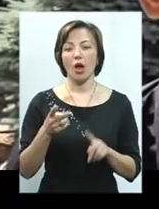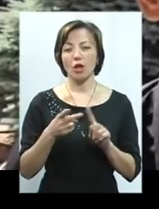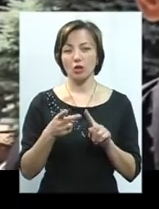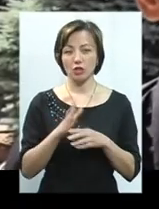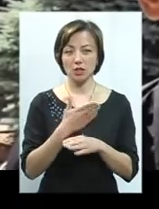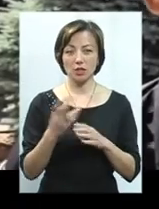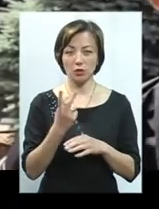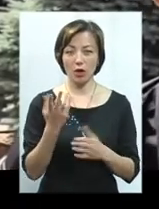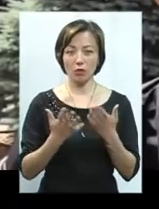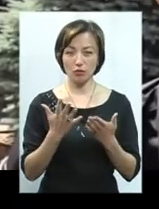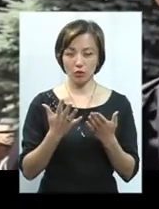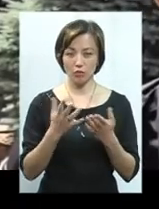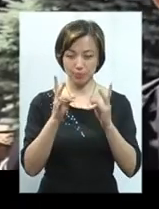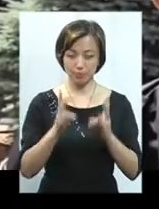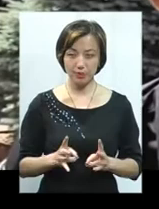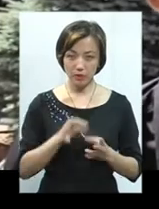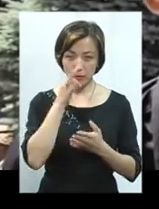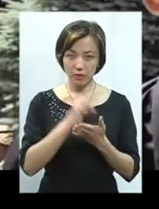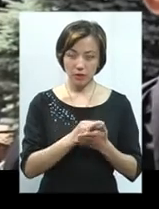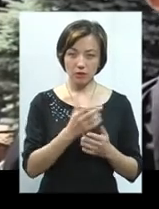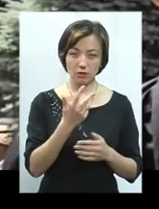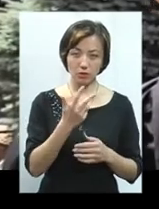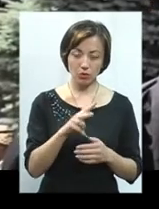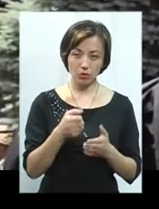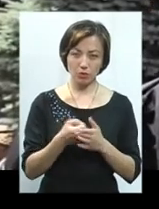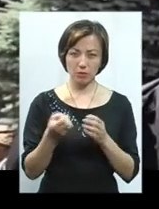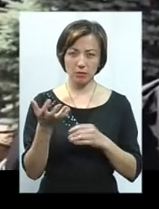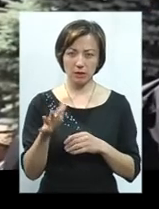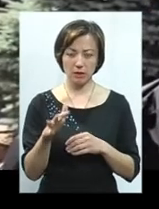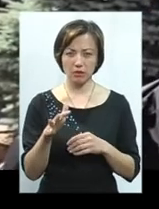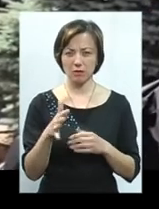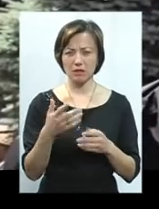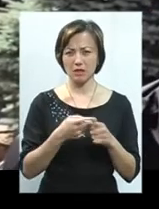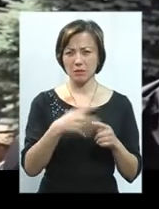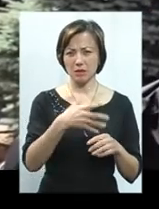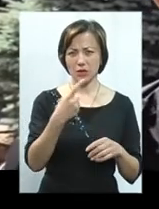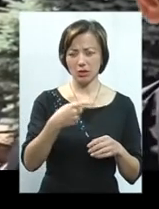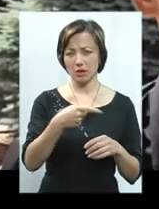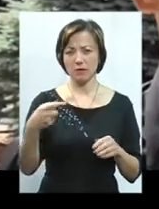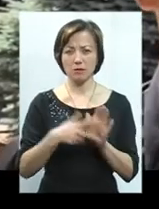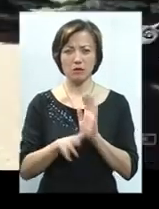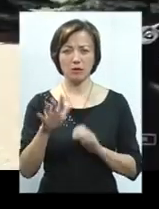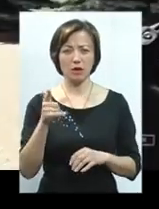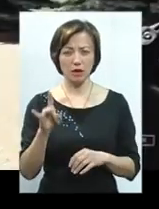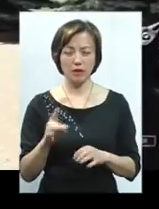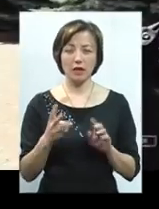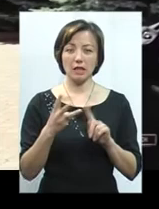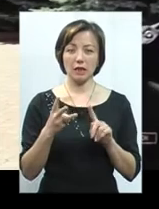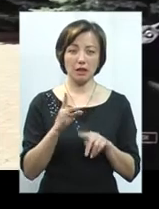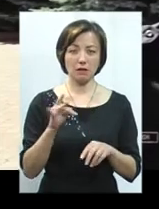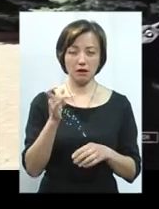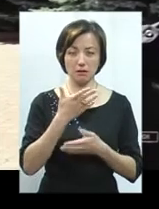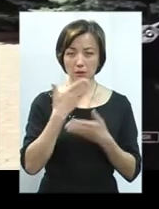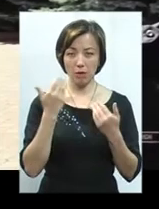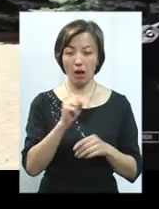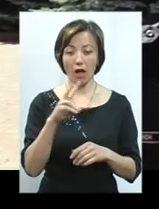якісь пошкодження, там відповідальність від 3 до 5 неоподаткованих мінімумів. Це 51, 85 гривень. Третього разу немає, але